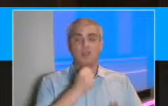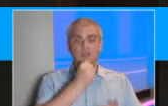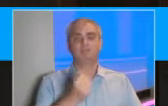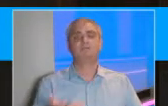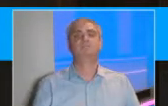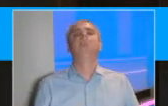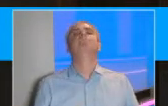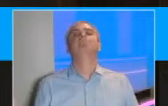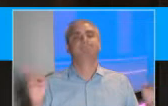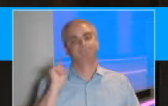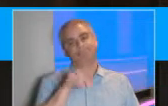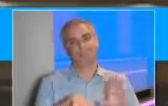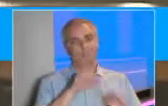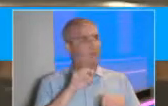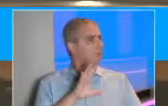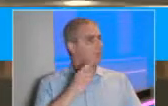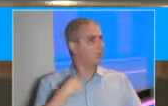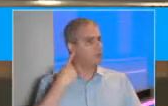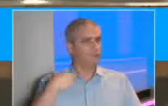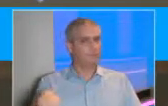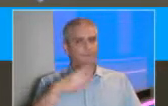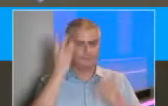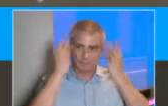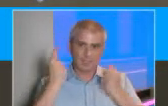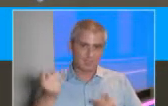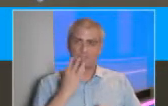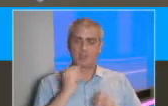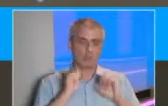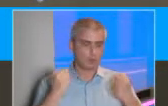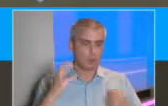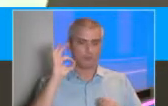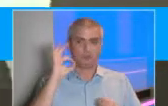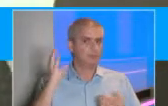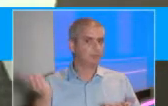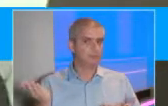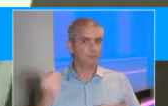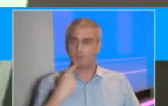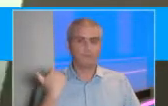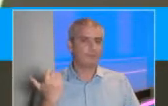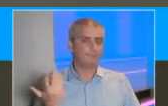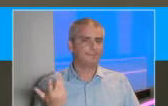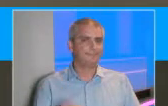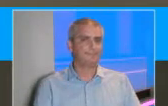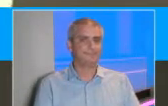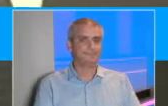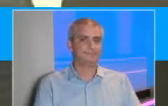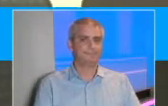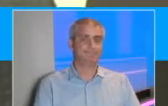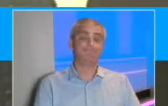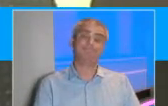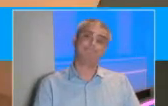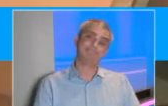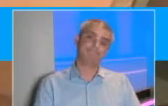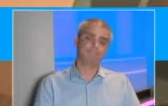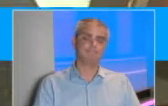כנראה שנהיה בדרך לבחירות. יובל, מה אנחנו שומעים מהסיעות החרדיות, יהדות התורה, ש"ס בסיפור הזה, איפה הן נמצאות?